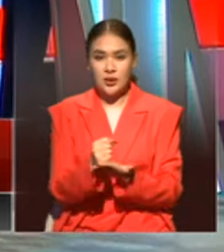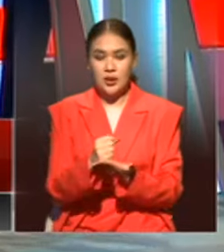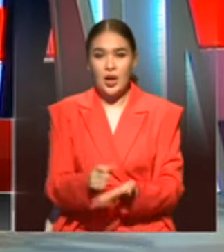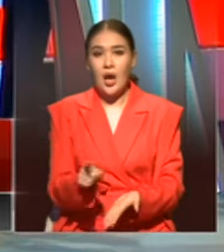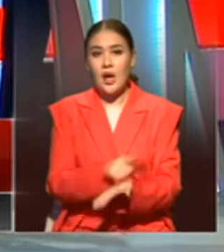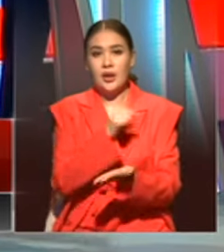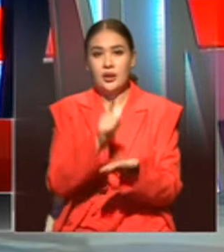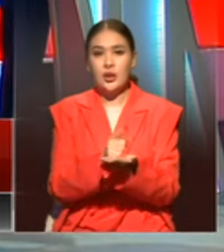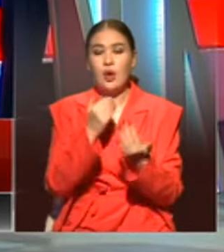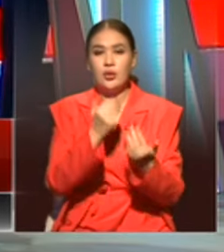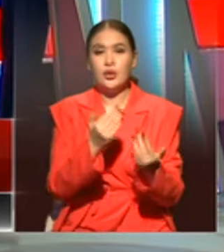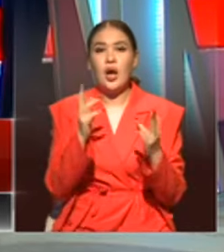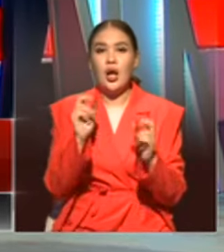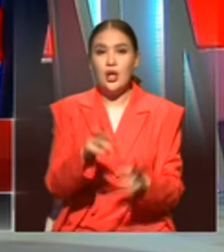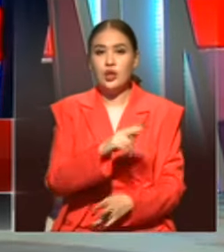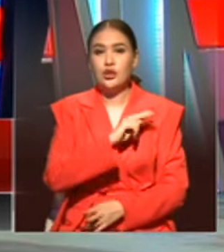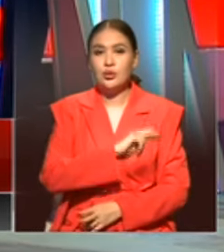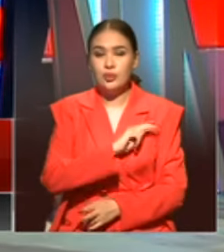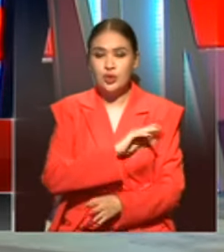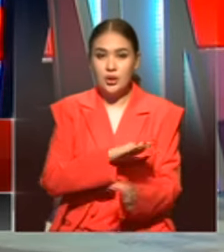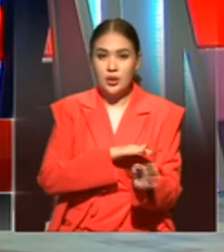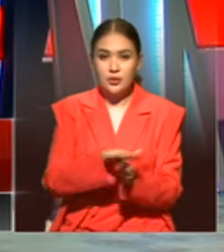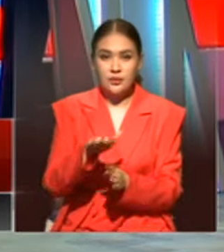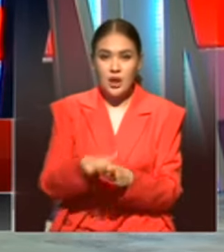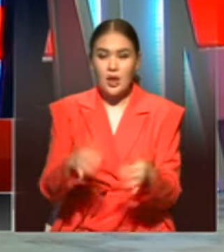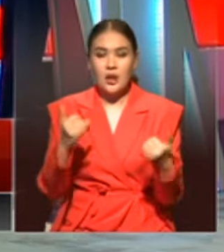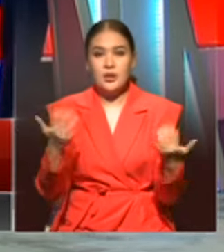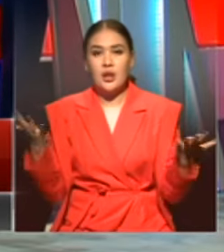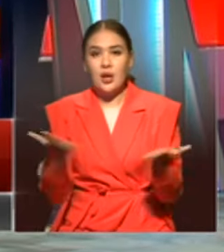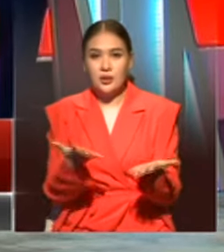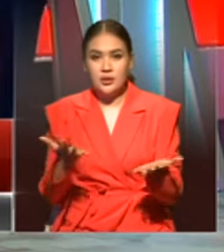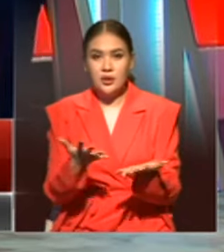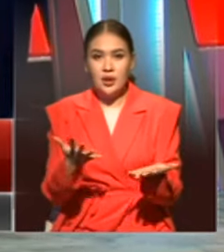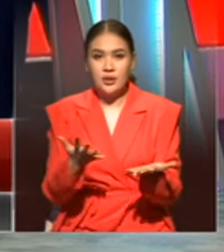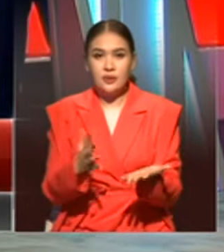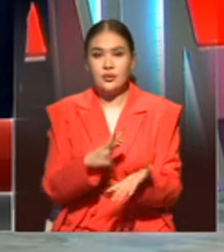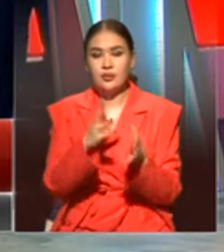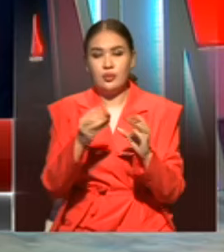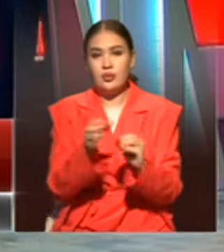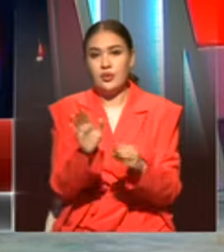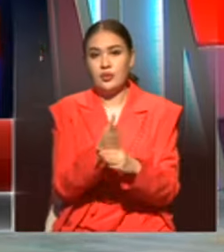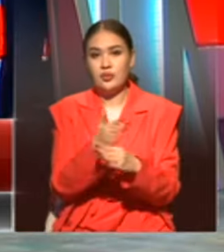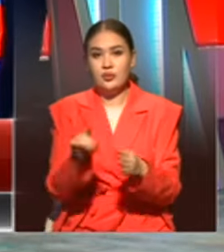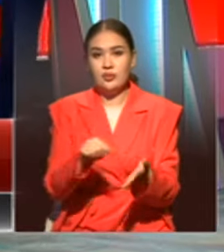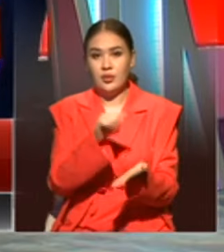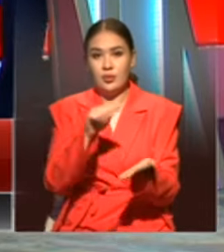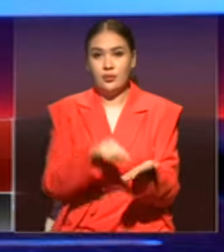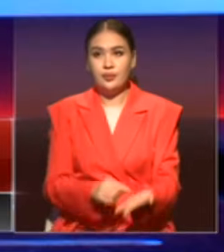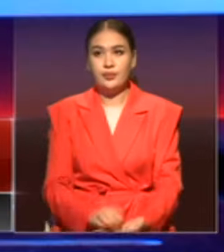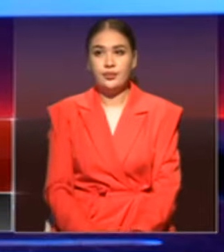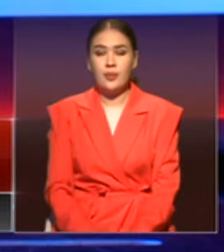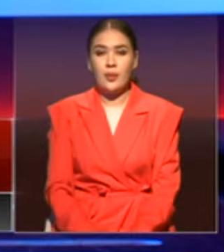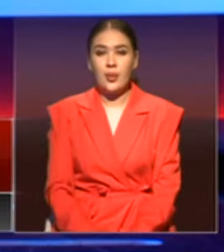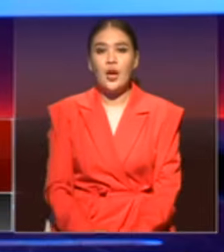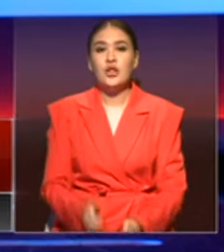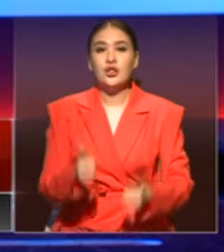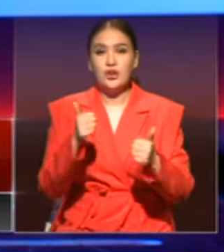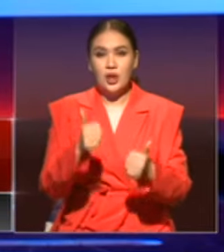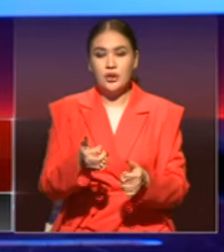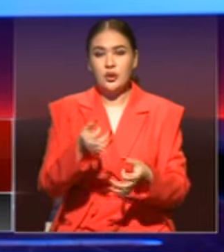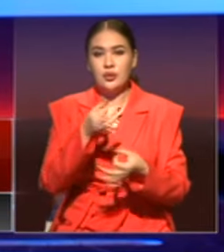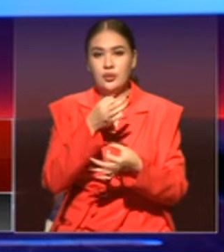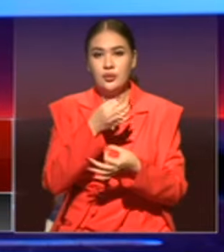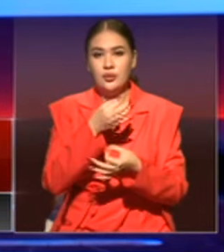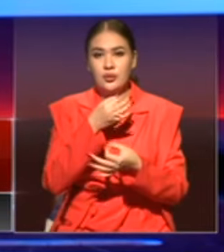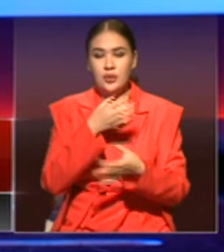Әрине, оның қалай жұмыс жасап тұруы, оның қазіргі жағдайы қандай, ол енді бөлек мәселе. Жақсы, өте жақсы түсіндіріп бердіңіз. Енді Ерболат